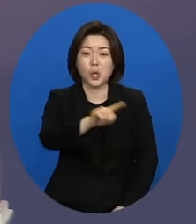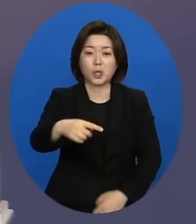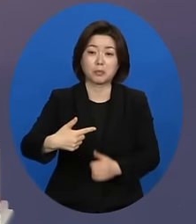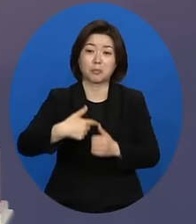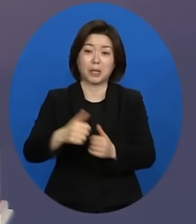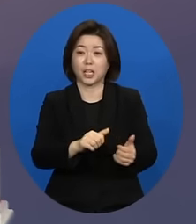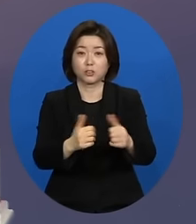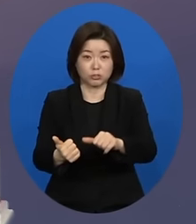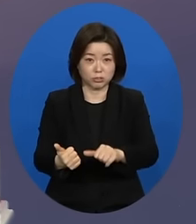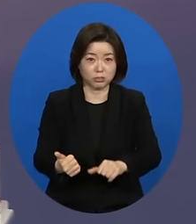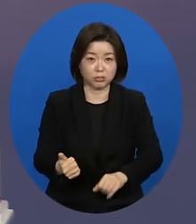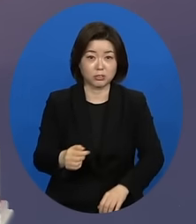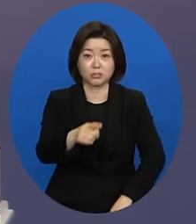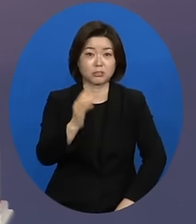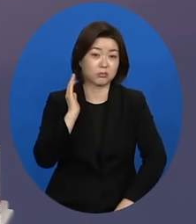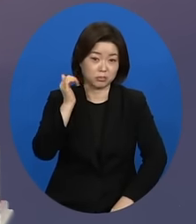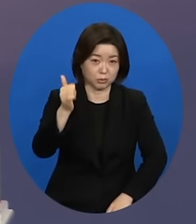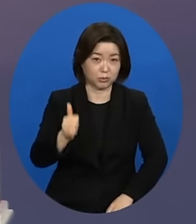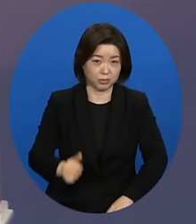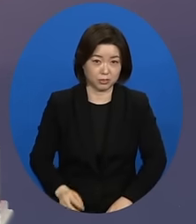암살당한 그 사람.